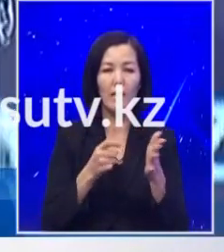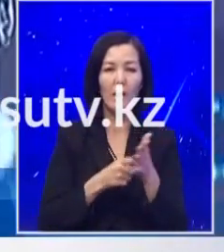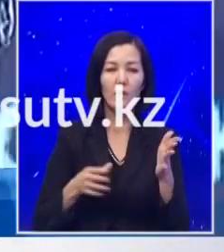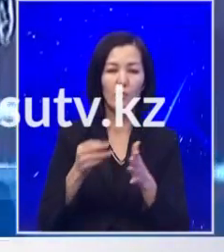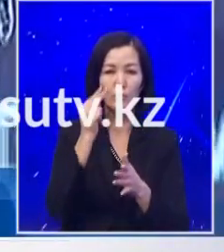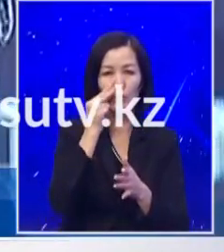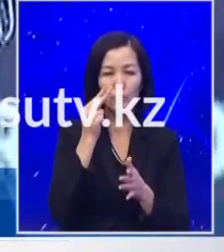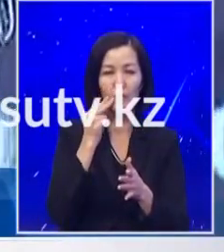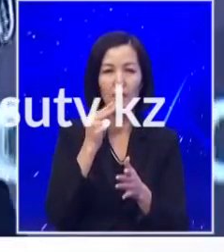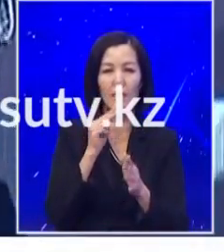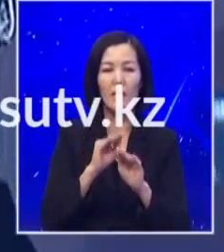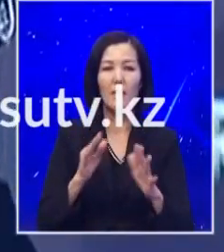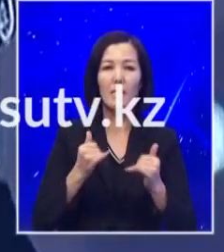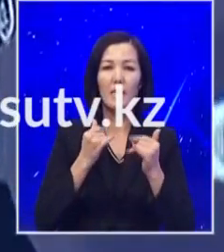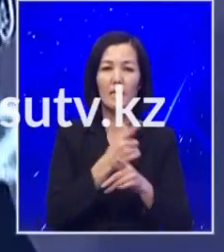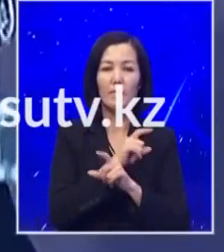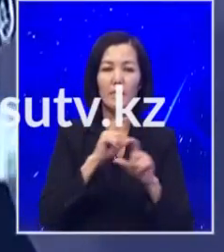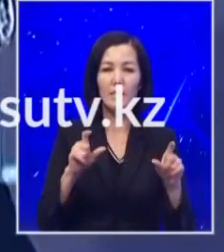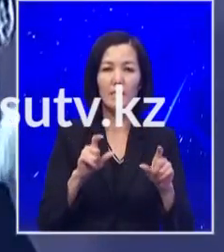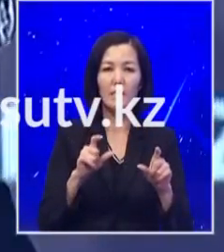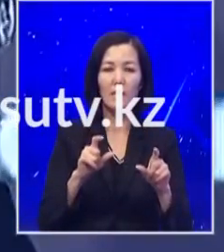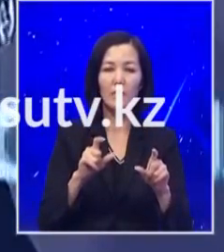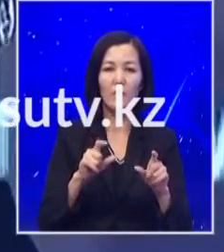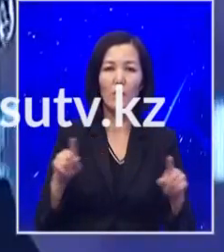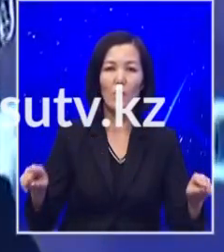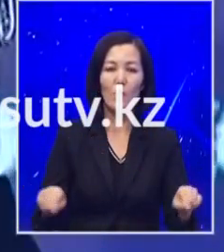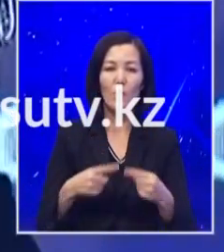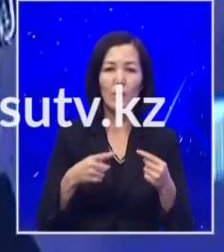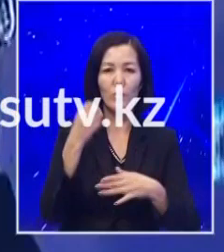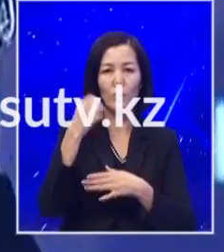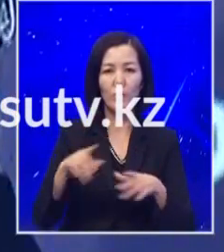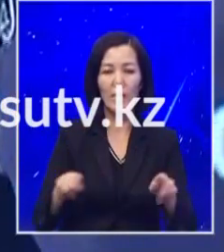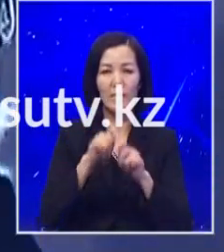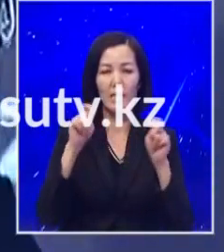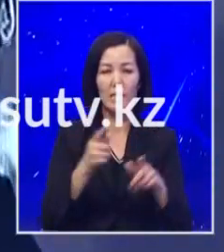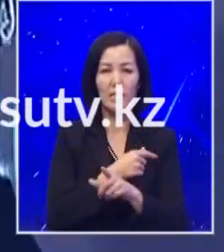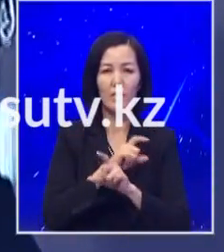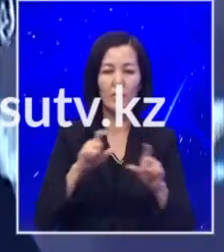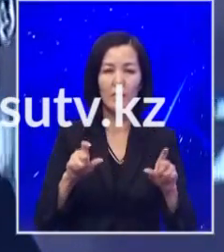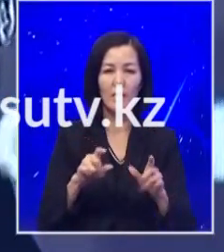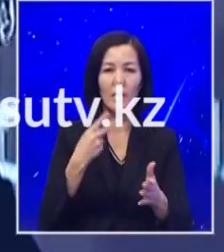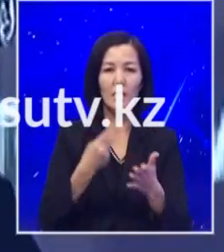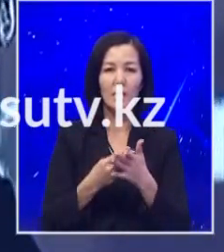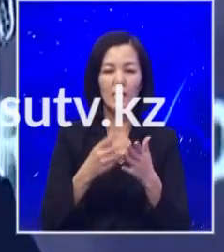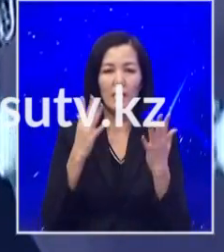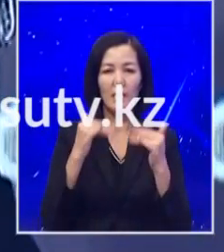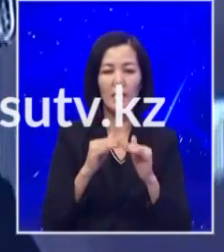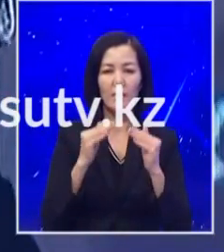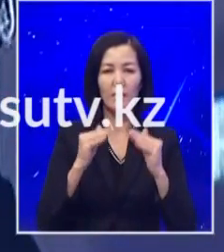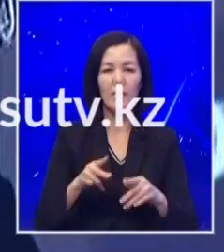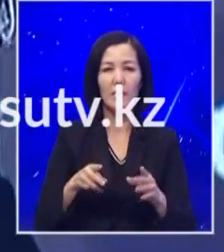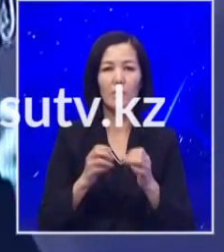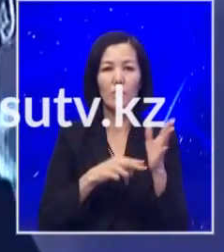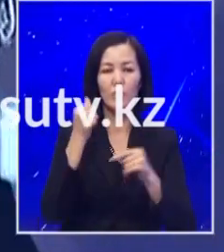Шымкентте балаларға арналған медициналық әлеуметтік 16 орталықтар ашылды. Ауруханаға жатқызылған балалар саны азайды. 2017